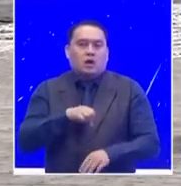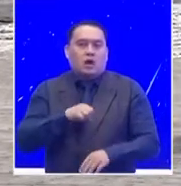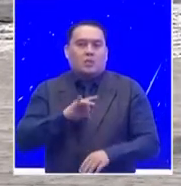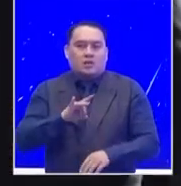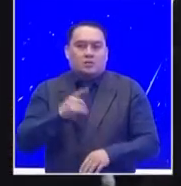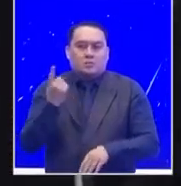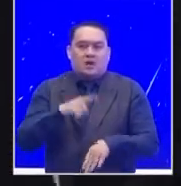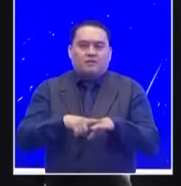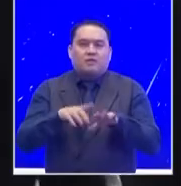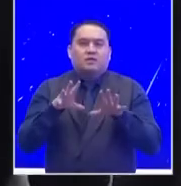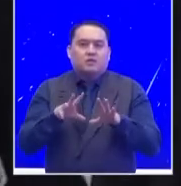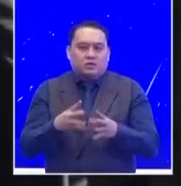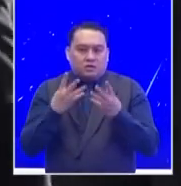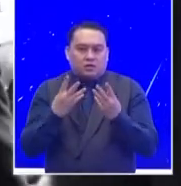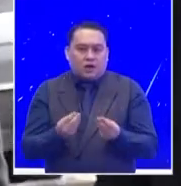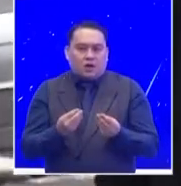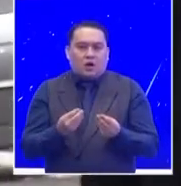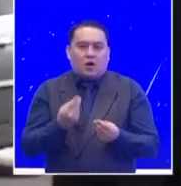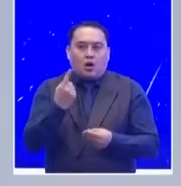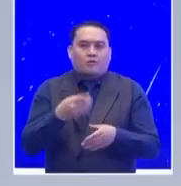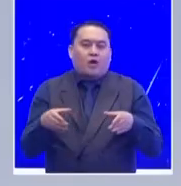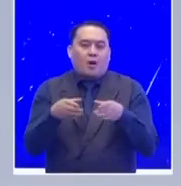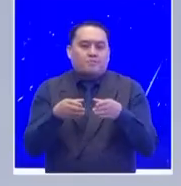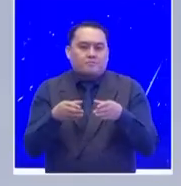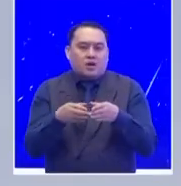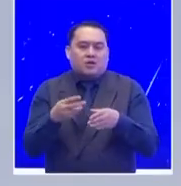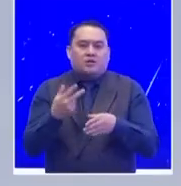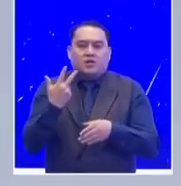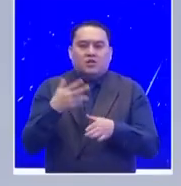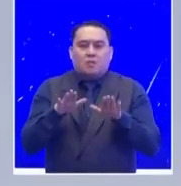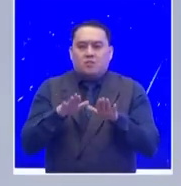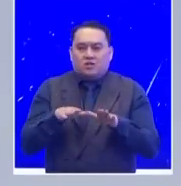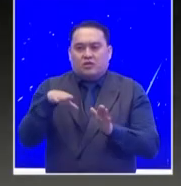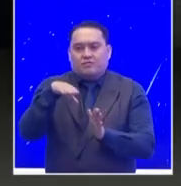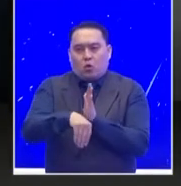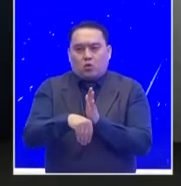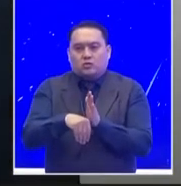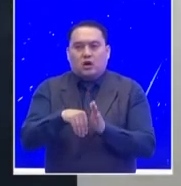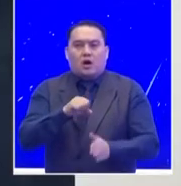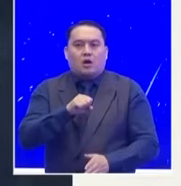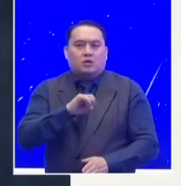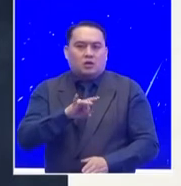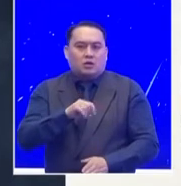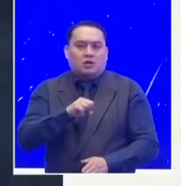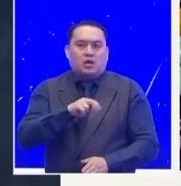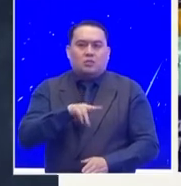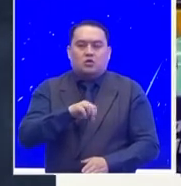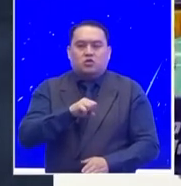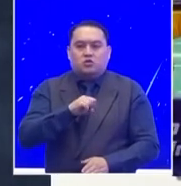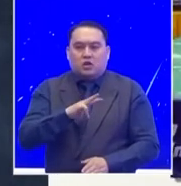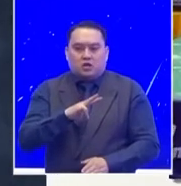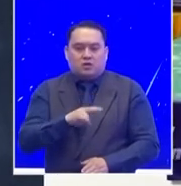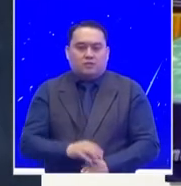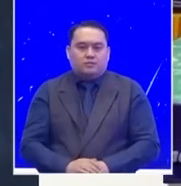В первый же день чемпионата в смешанной эстафете его команда завоевала бронзовые награды. В ее состав вошли Адель Шакиров, Тимирлан Мухамедьянов и